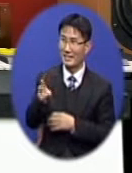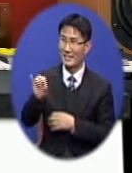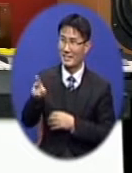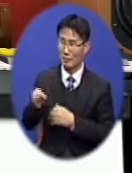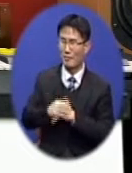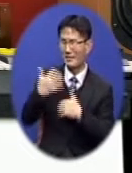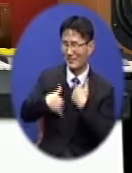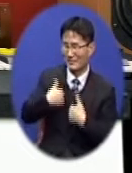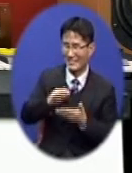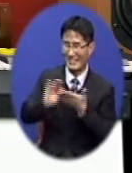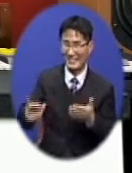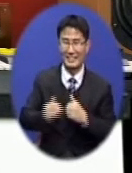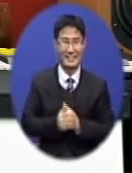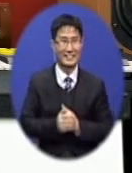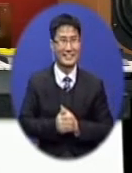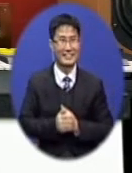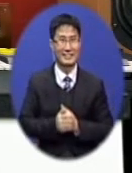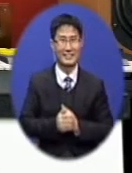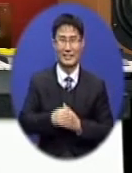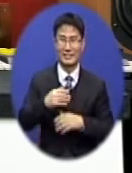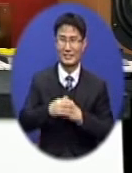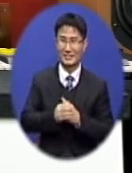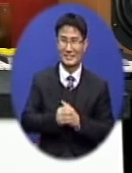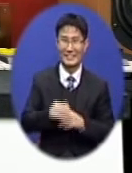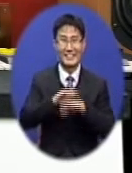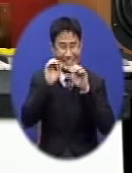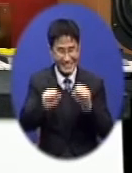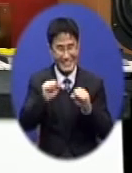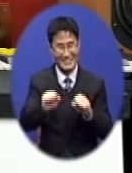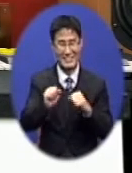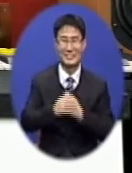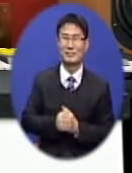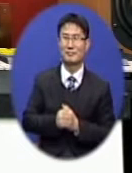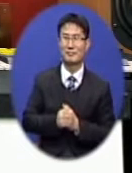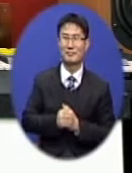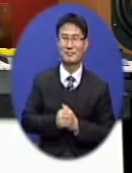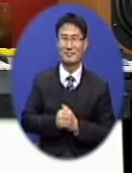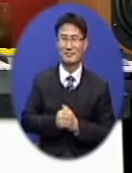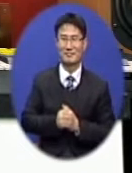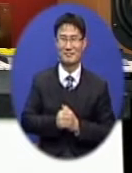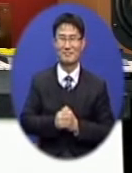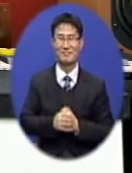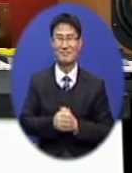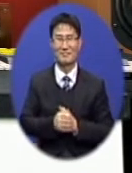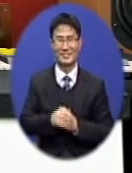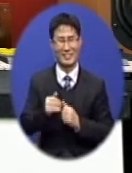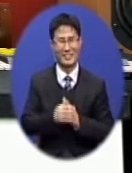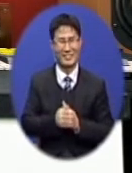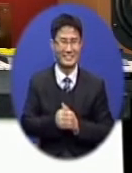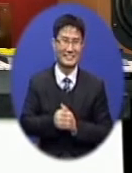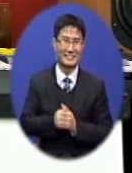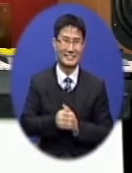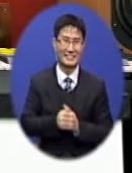네, 반갑습니다. 안녕하세요. 네, 그리고 또 수고하신 여러분도 안녕하세요. 네, 네. 또 일일이 또 챙겨주시기 때문에